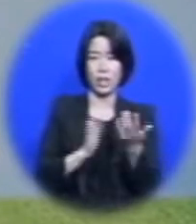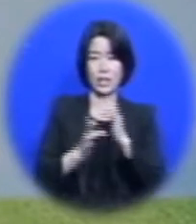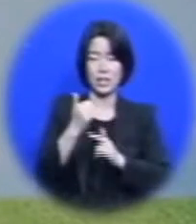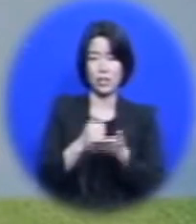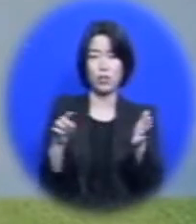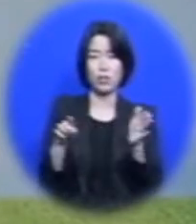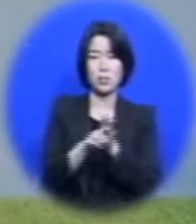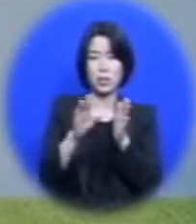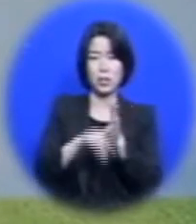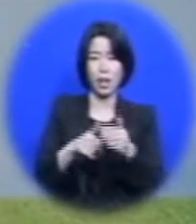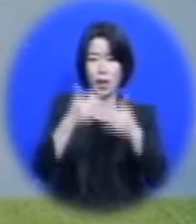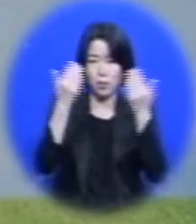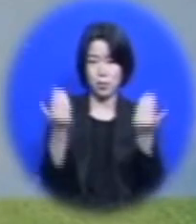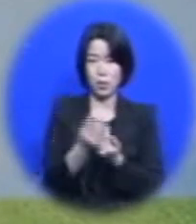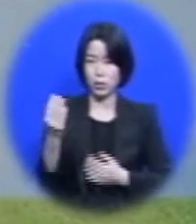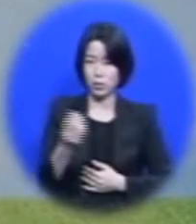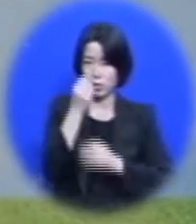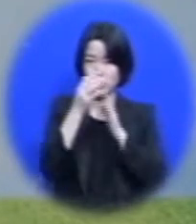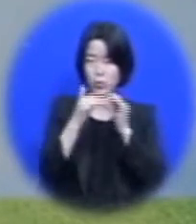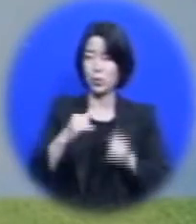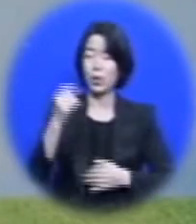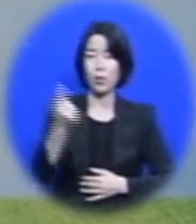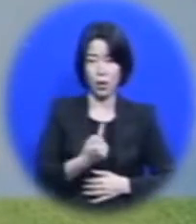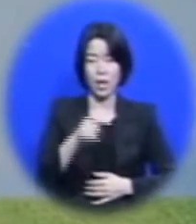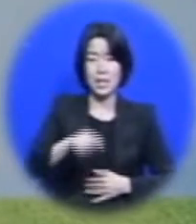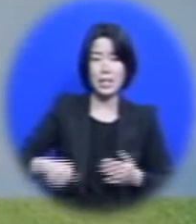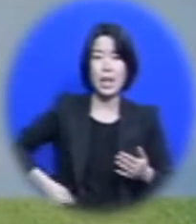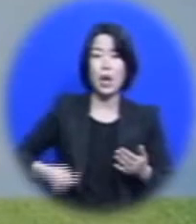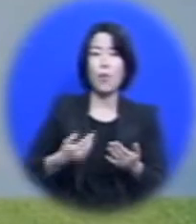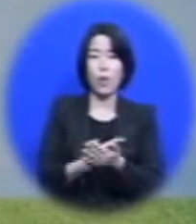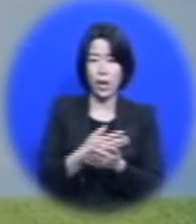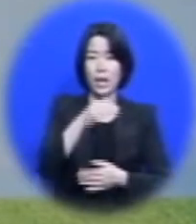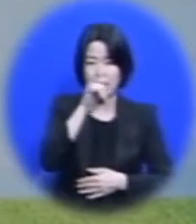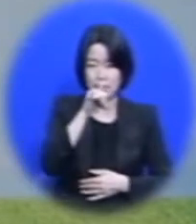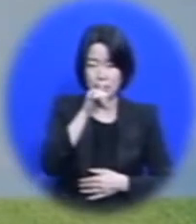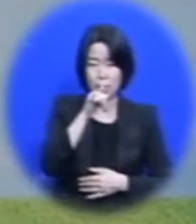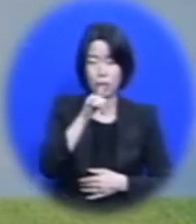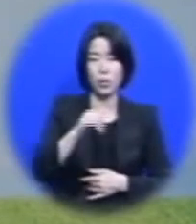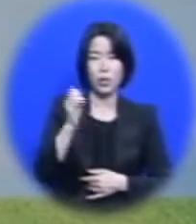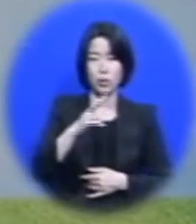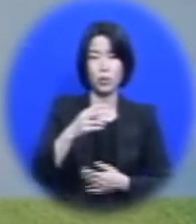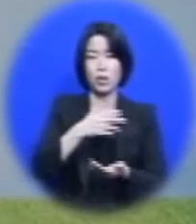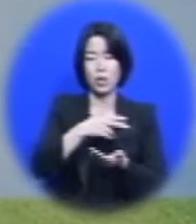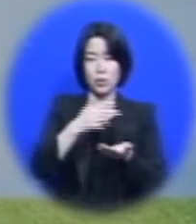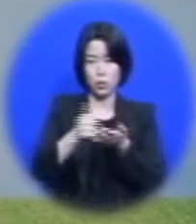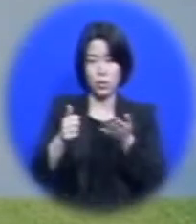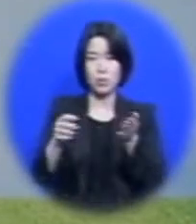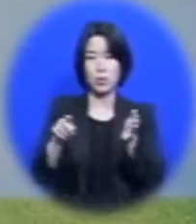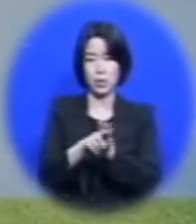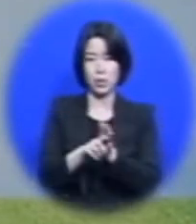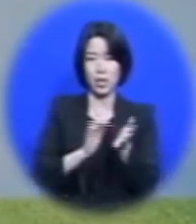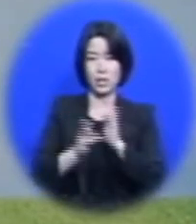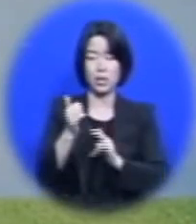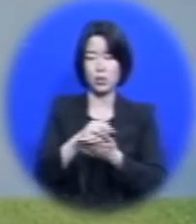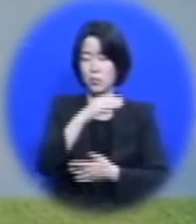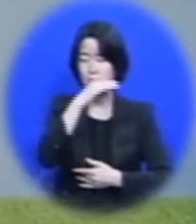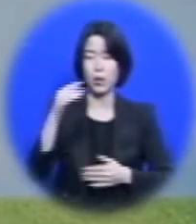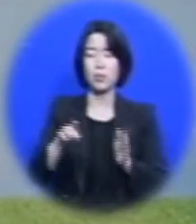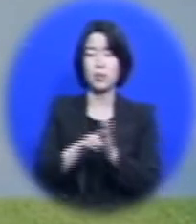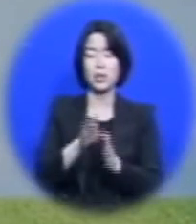때 모든 성도들에게 임합니다. 이 회개가 있으면서 주님을 믿어야 예수님을 바로 믿는